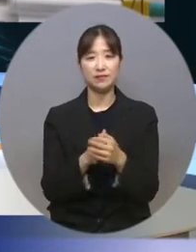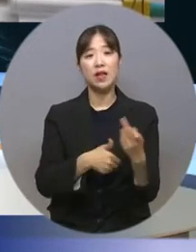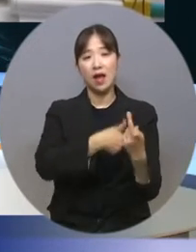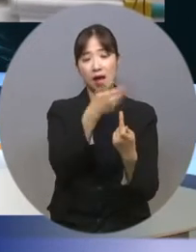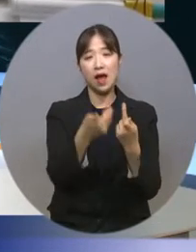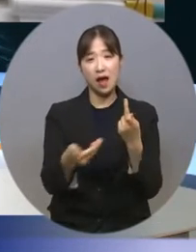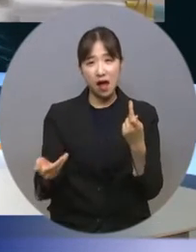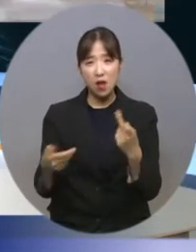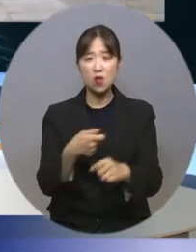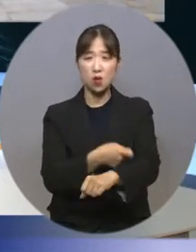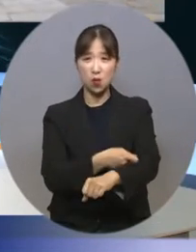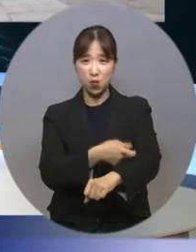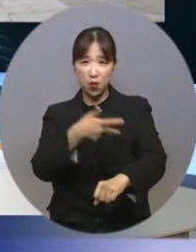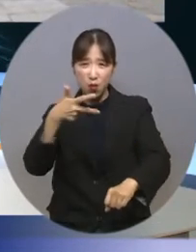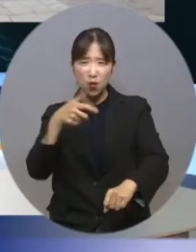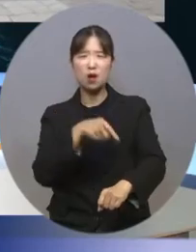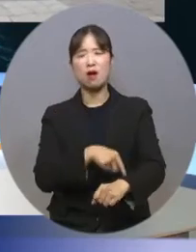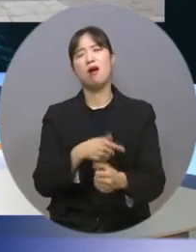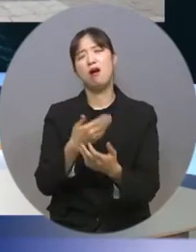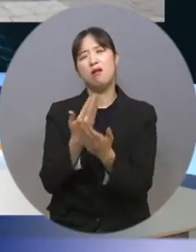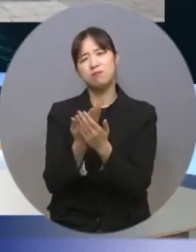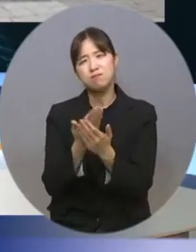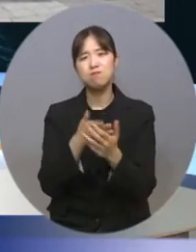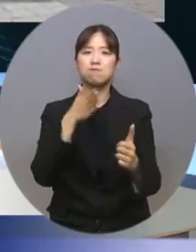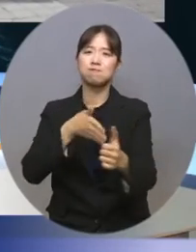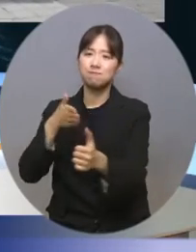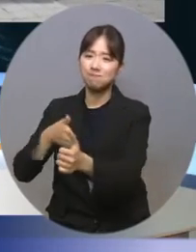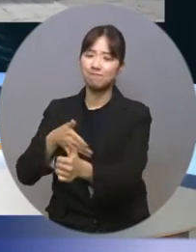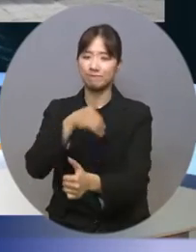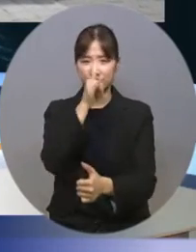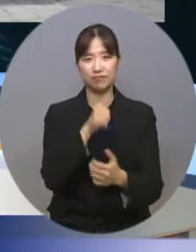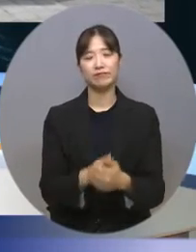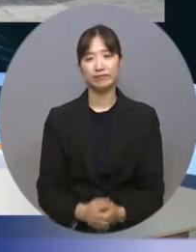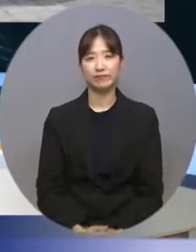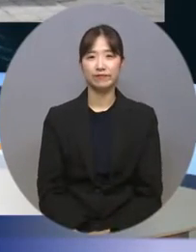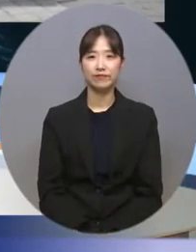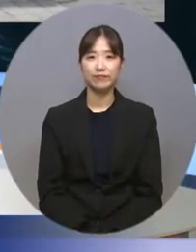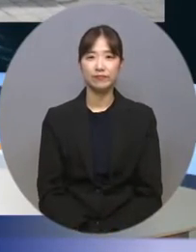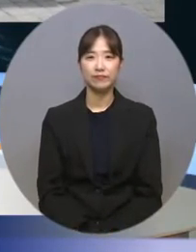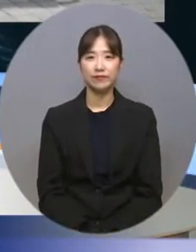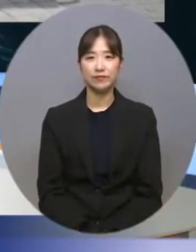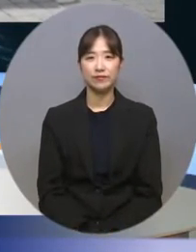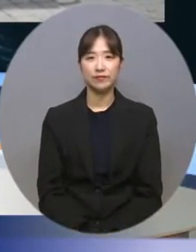강원도에서는 헌혈기관이 동참을 호소하고 나섰습니다. 전우주 기자가 전합니다.